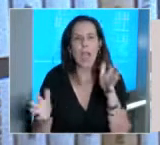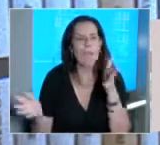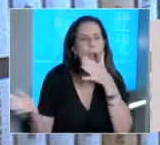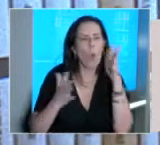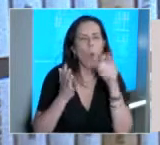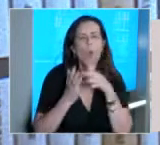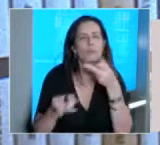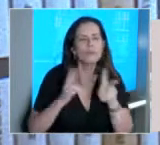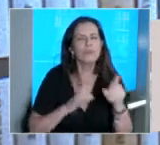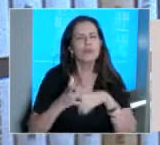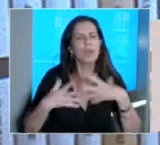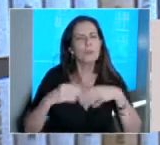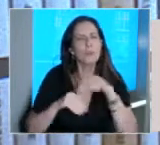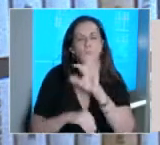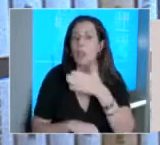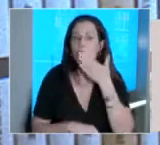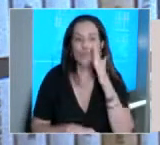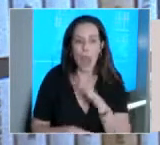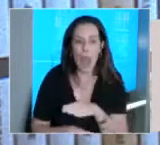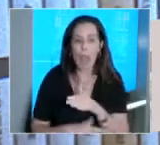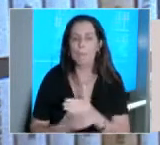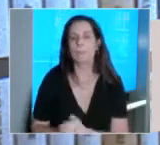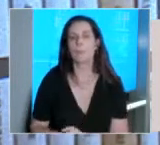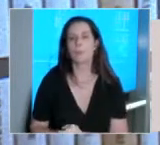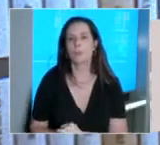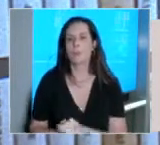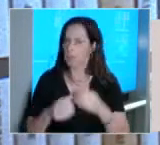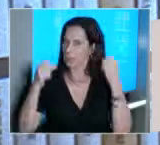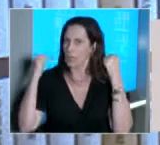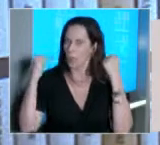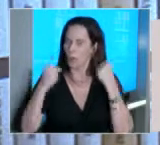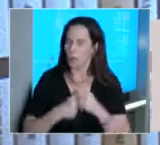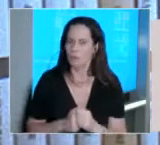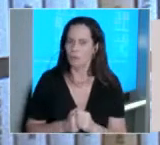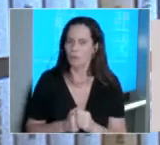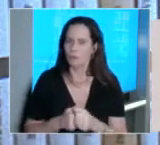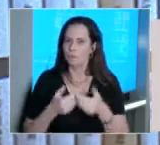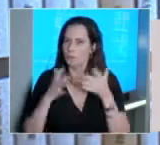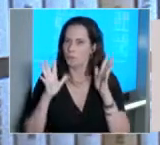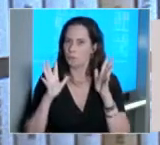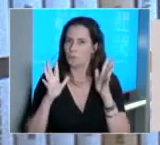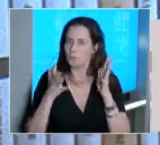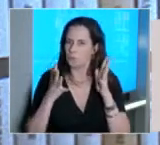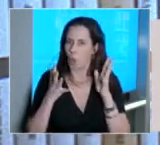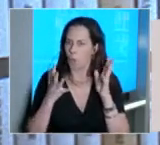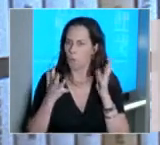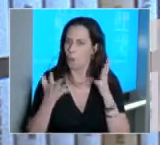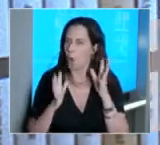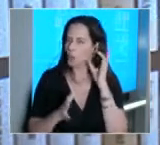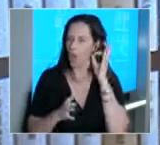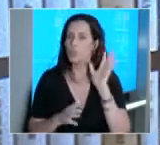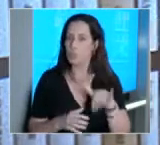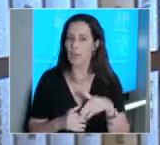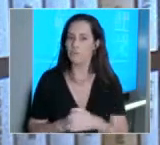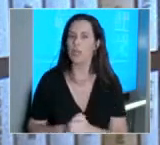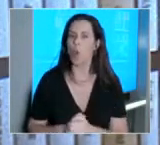בני משפחתו, וגם ירושלים היא גיבורה מאוד סוערת ומסעירה, מאוד נשית